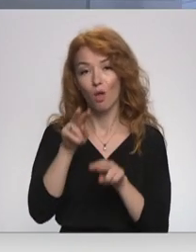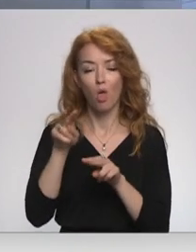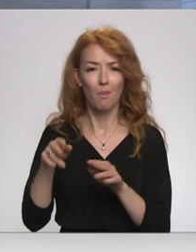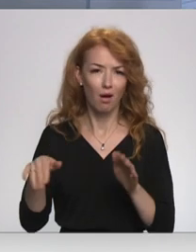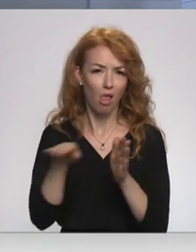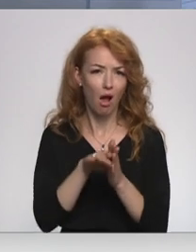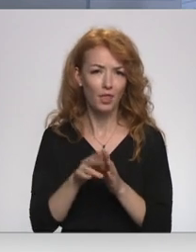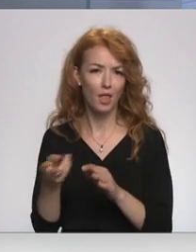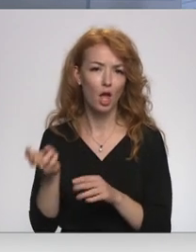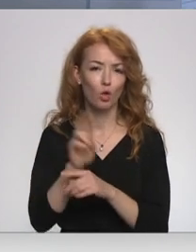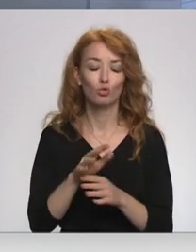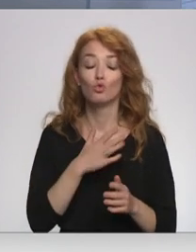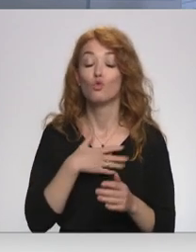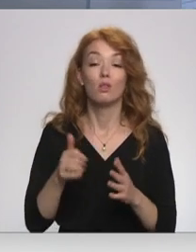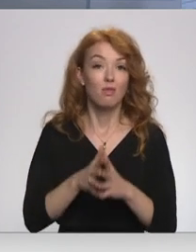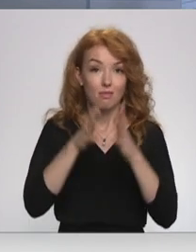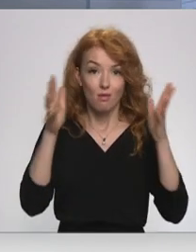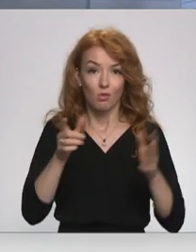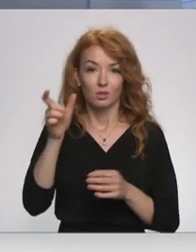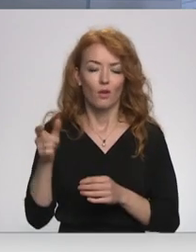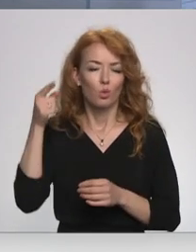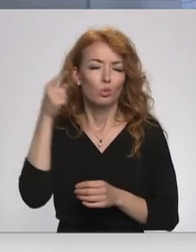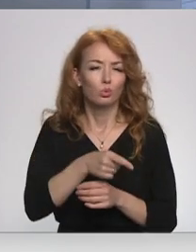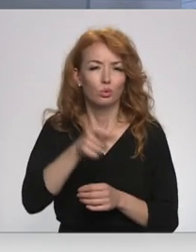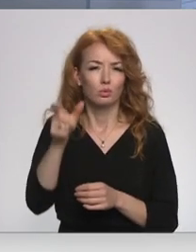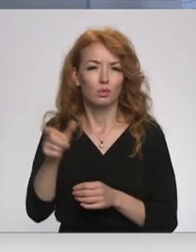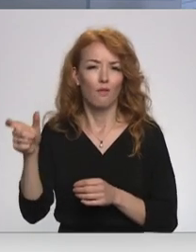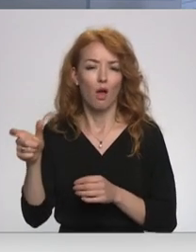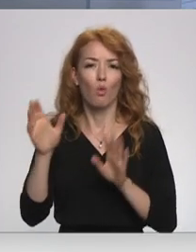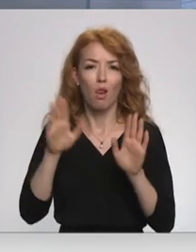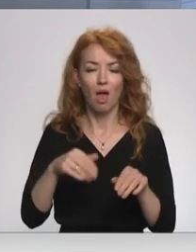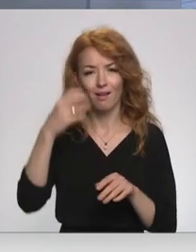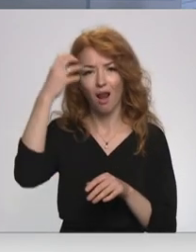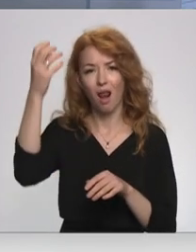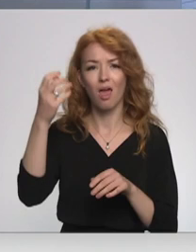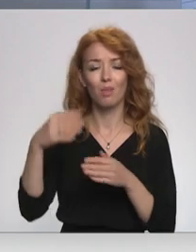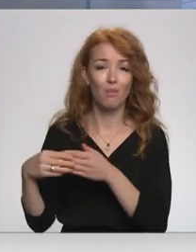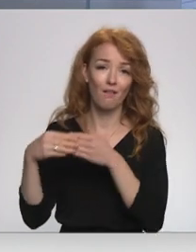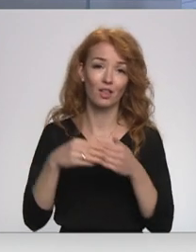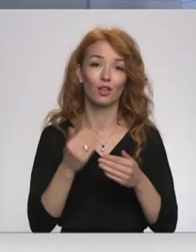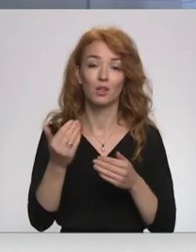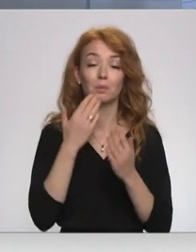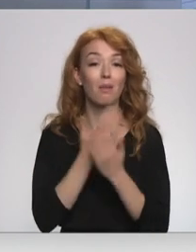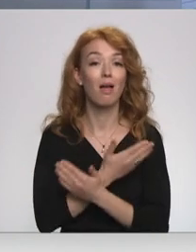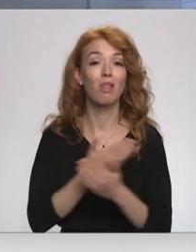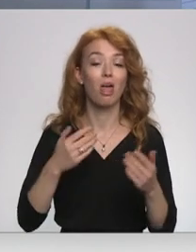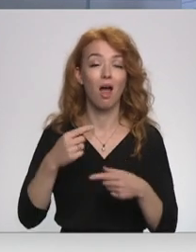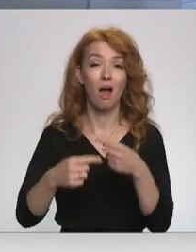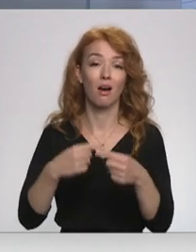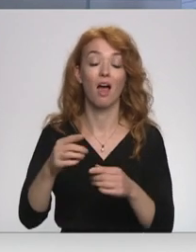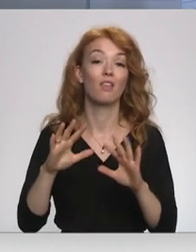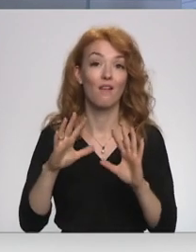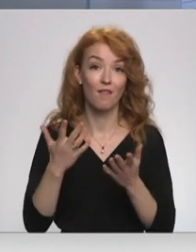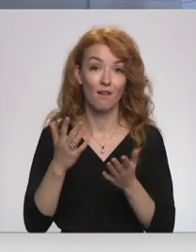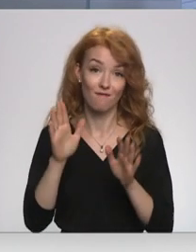ir ieradušies ļoti daudz cilvēku, tūkstošiem cilvēku, lai karalieni pavadītu viņus pēdējā gaitā. Vai tu,